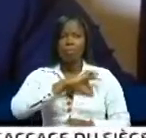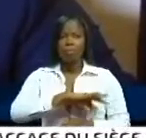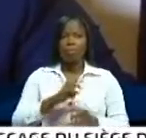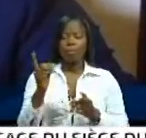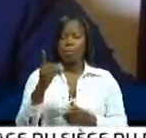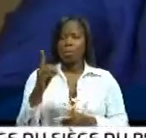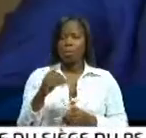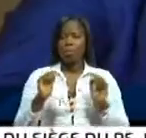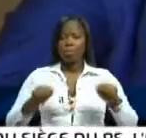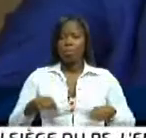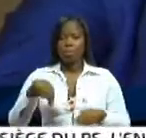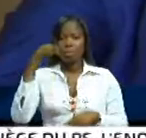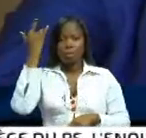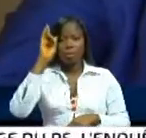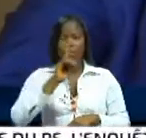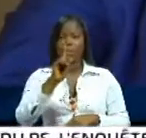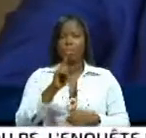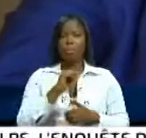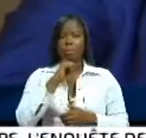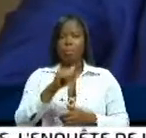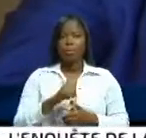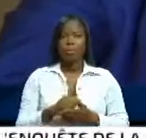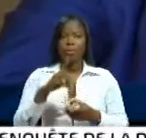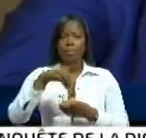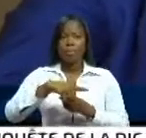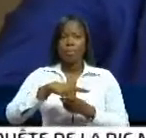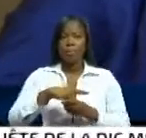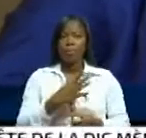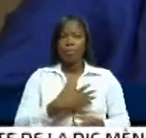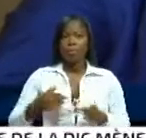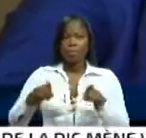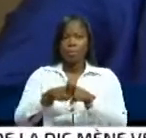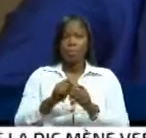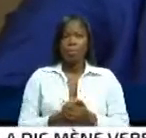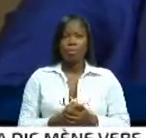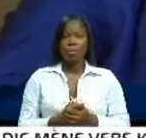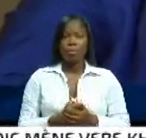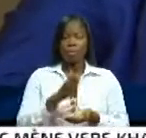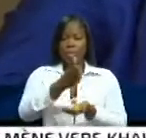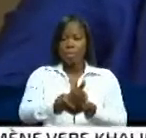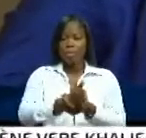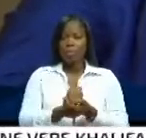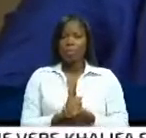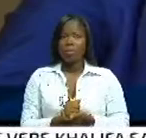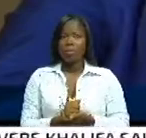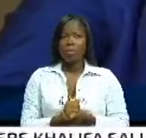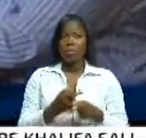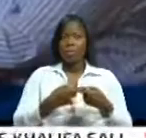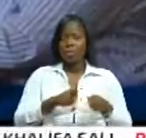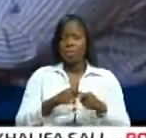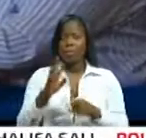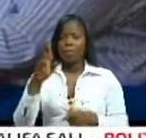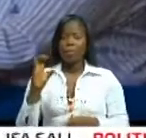démocratie puisqu'il n'est pas dans la proposition elle est dans la protestation est à la limite la surenchère radical